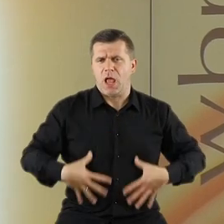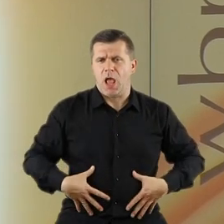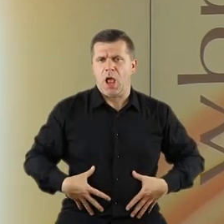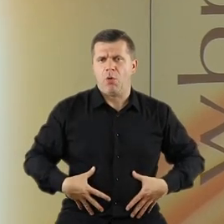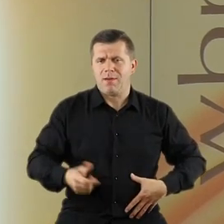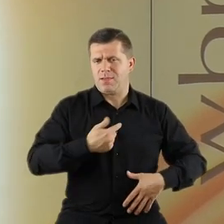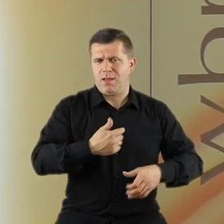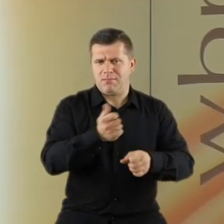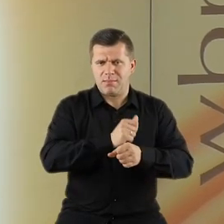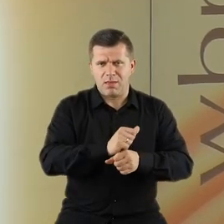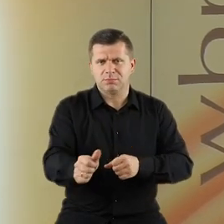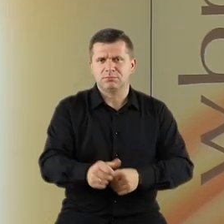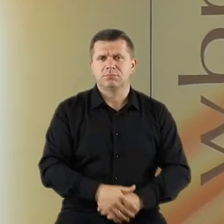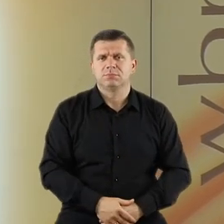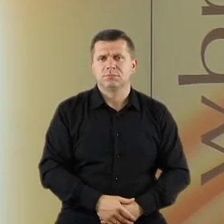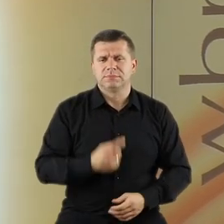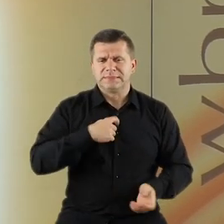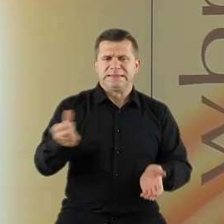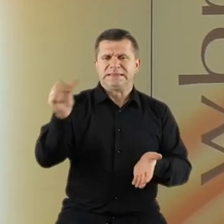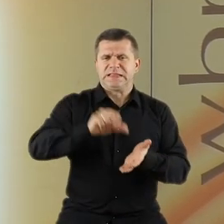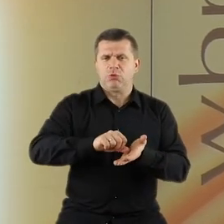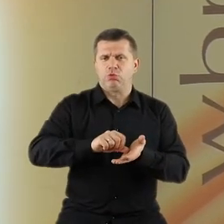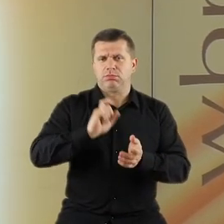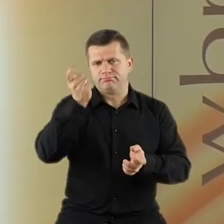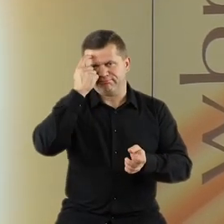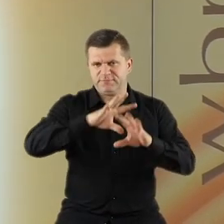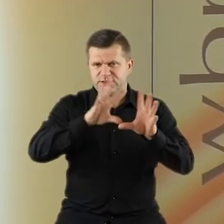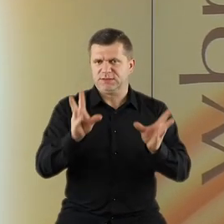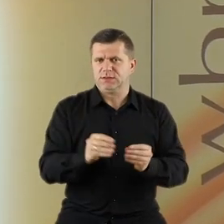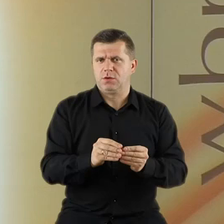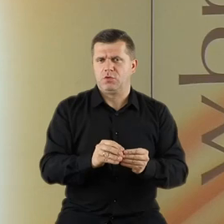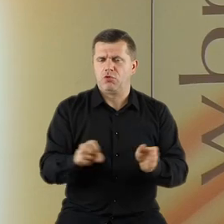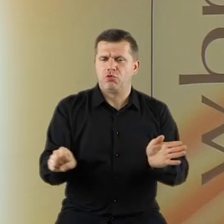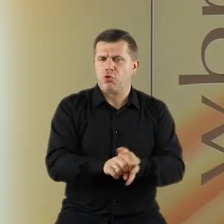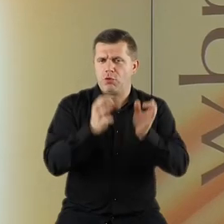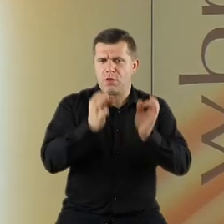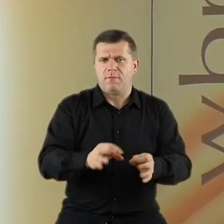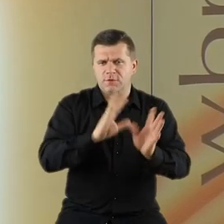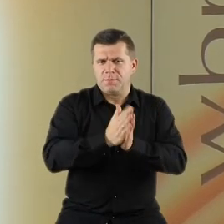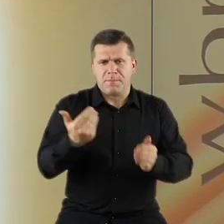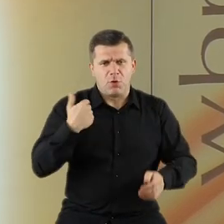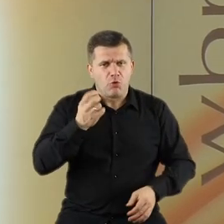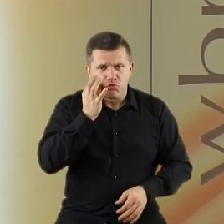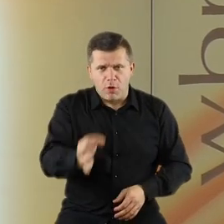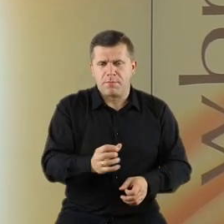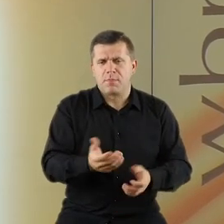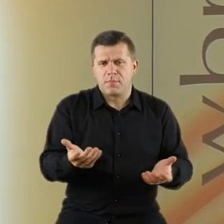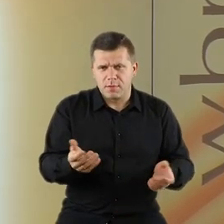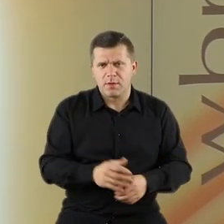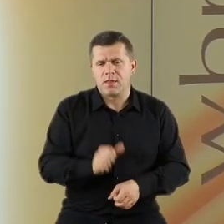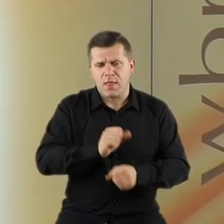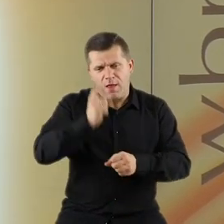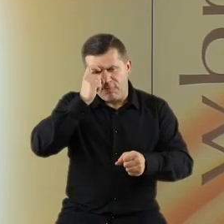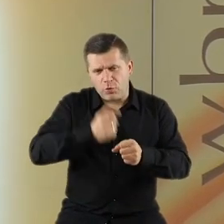jestem centrum wszystkiego i do tej pory wszystko było dobrze pojawia się wróg ale to jest tylko